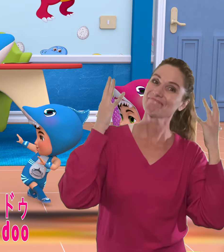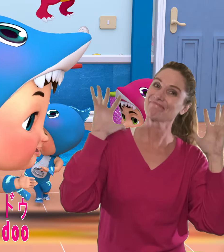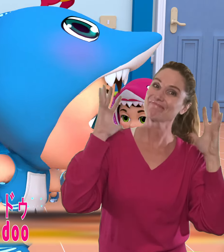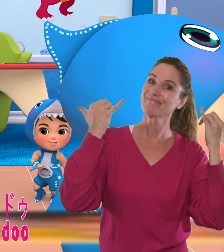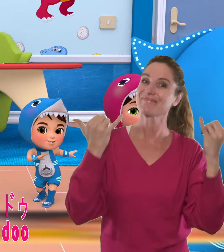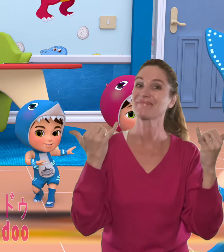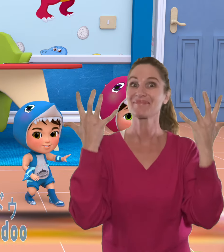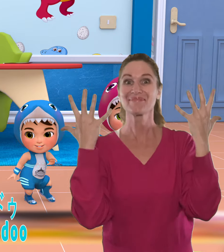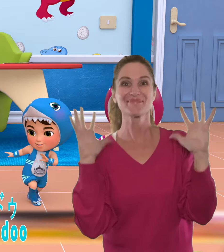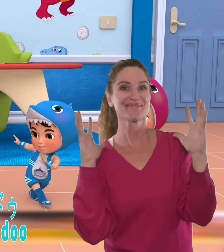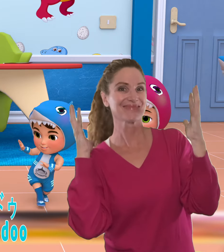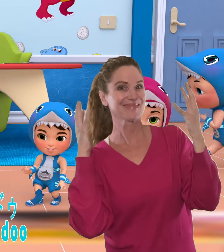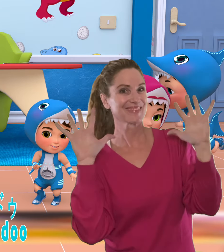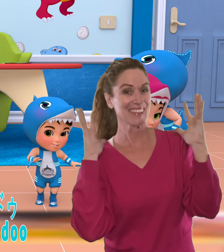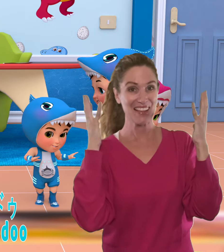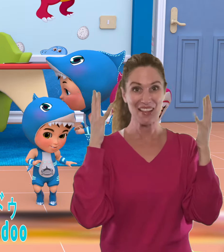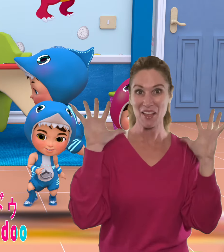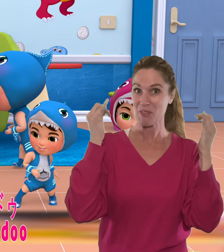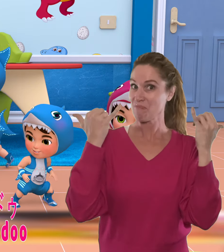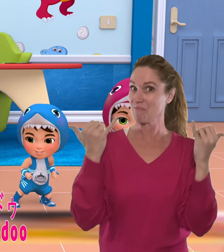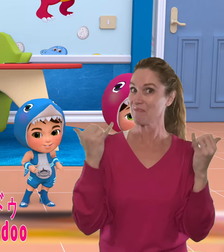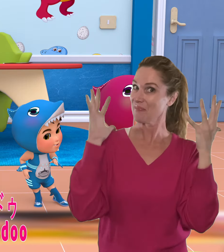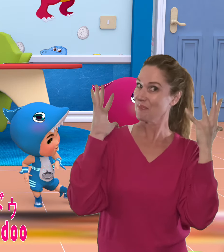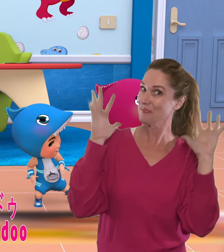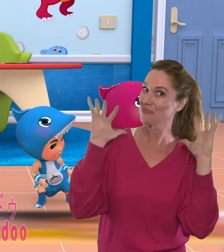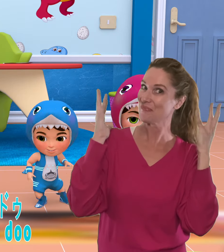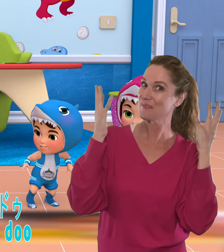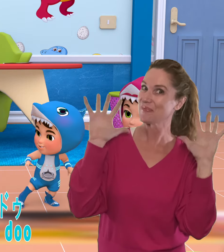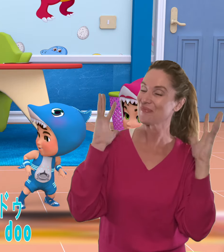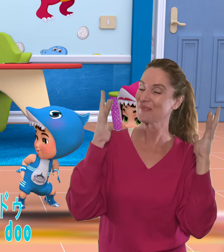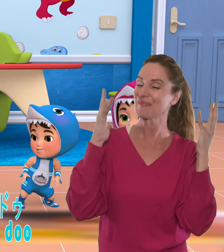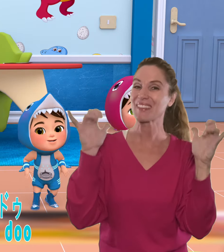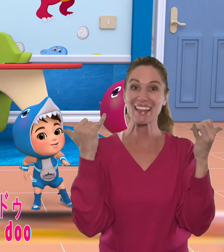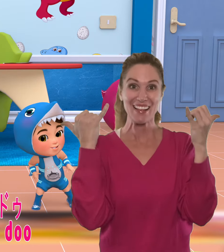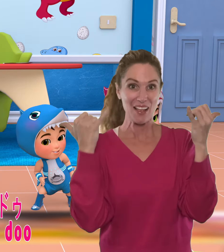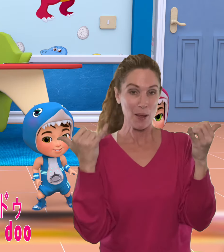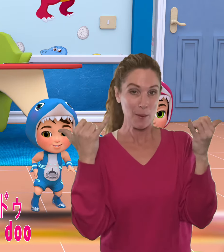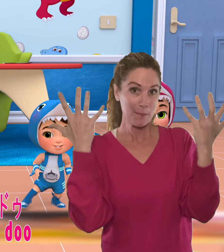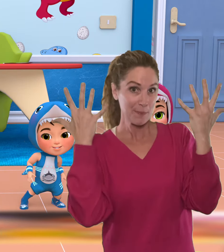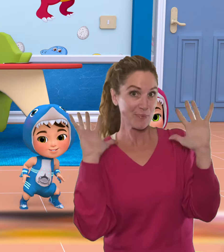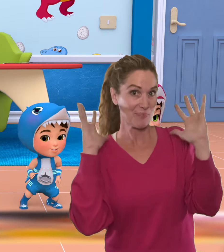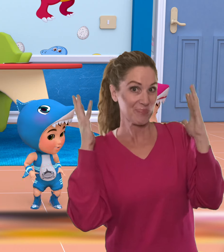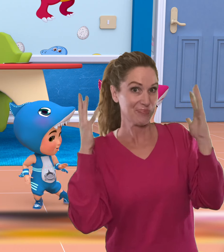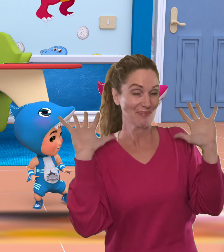嬉しい楽しい踊ろ